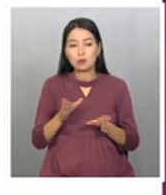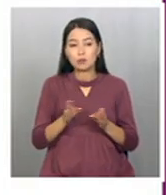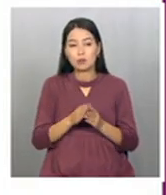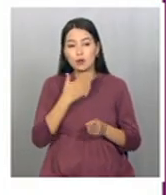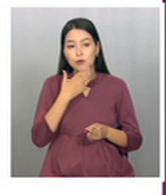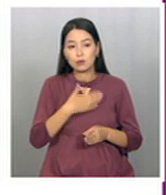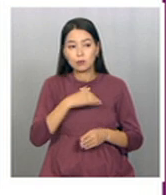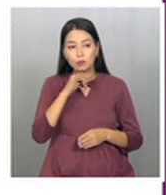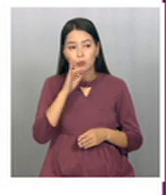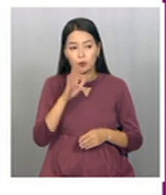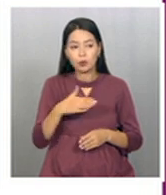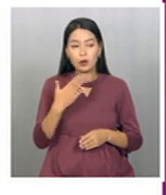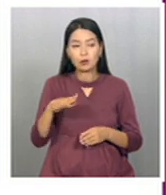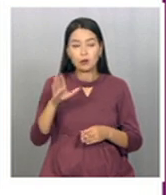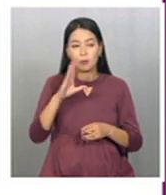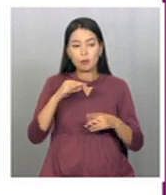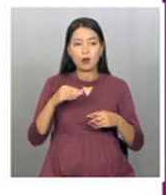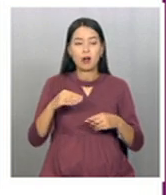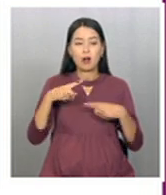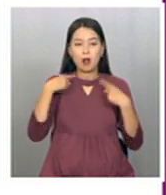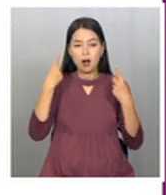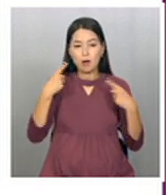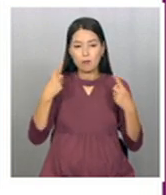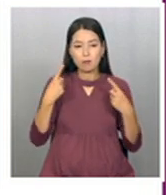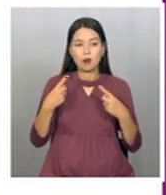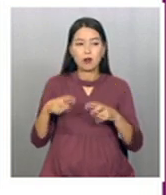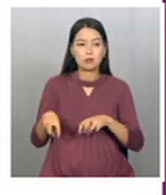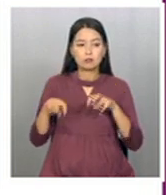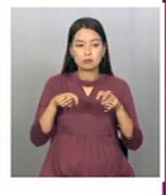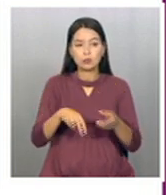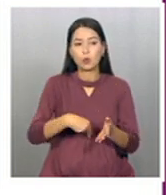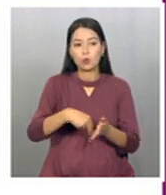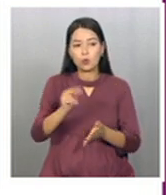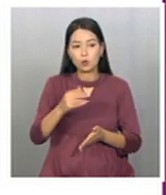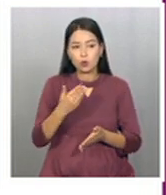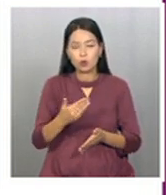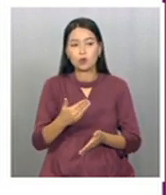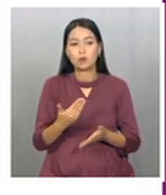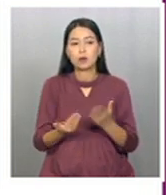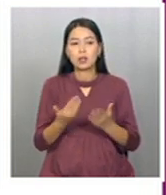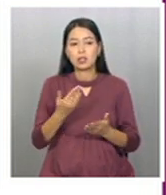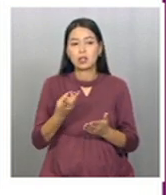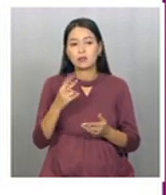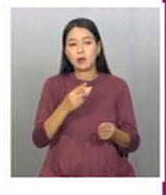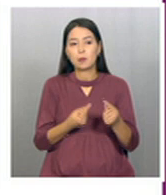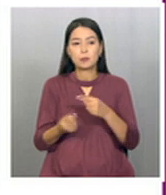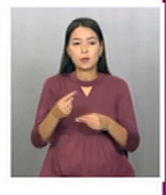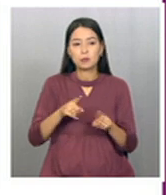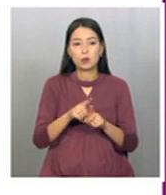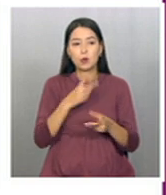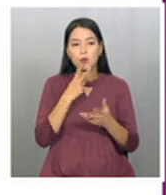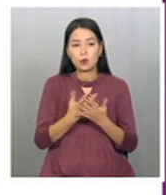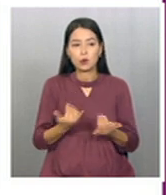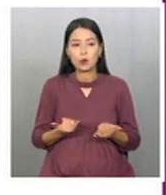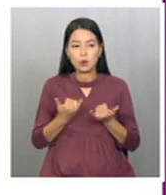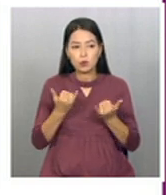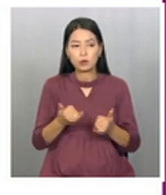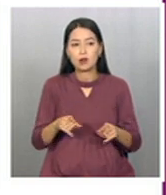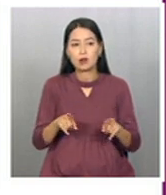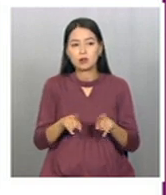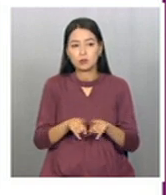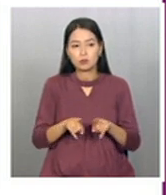сатылып, атастырылып, немесе екі жақтың бір-біріне көрсеткен құрметінің нышаны ретінде берілуі кеңінен